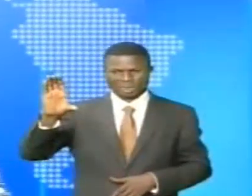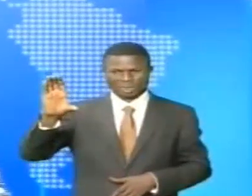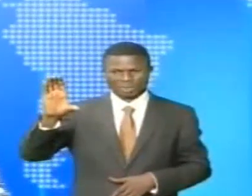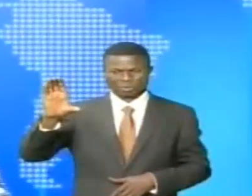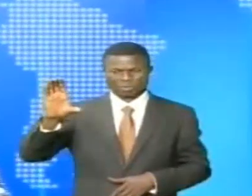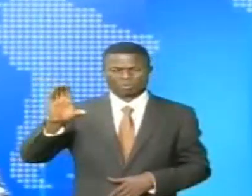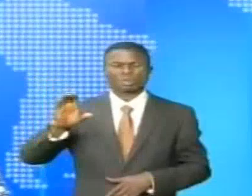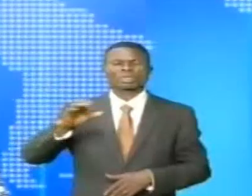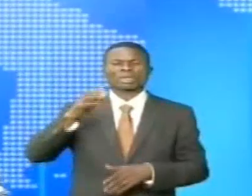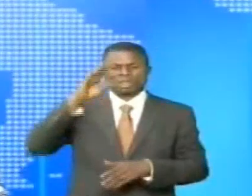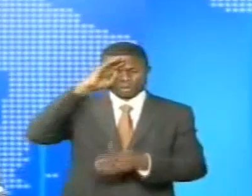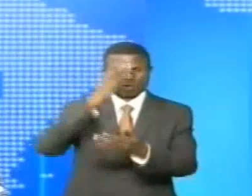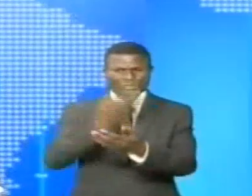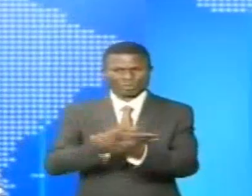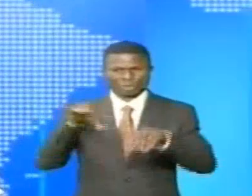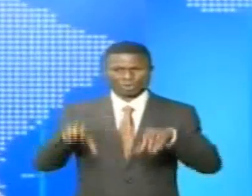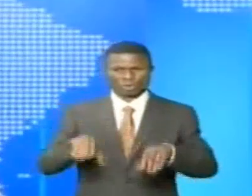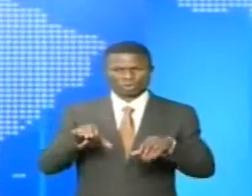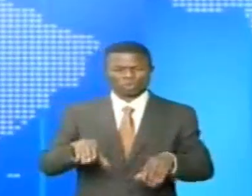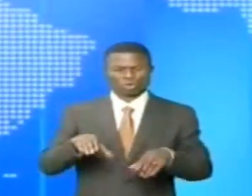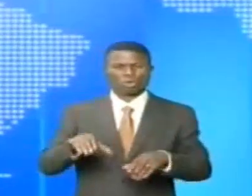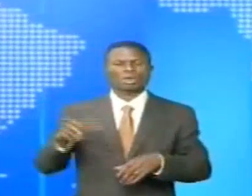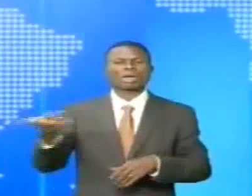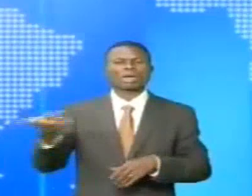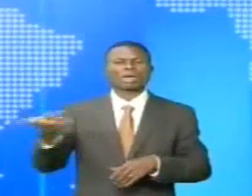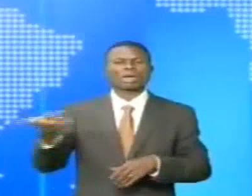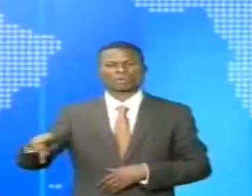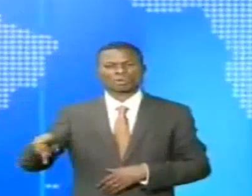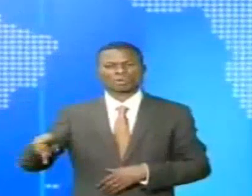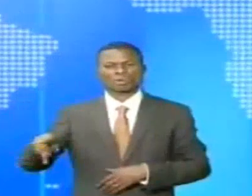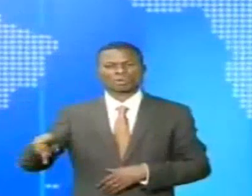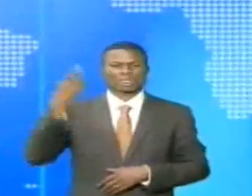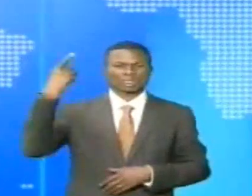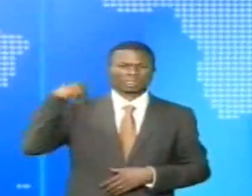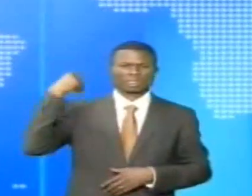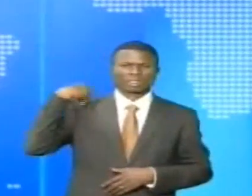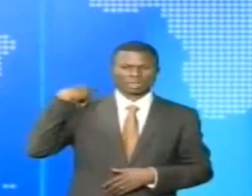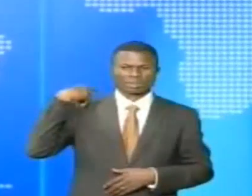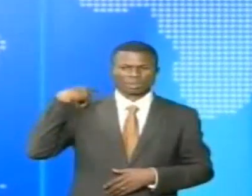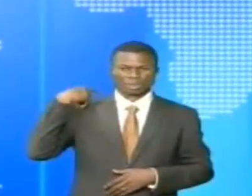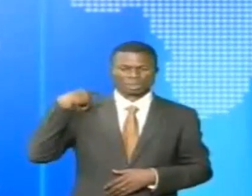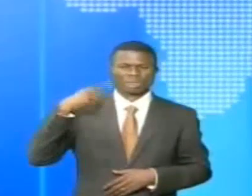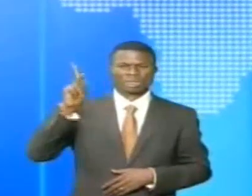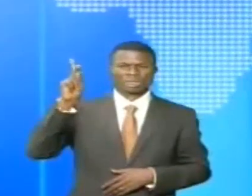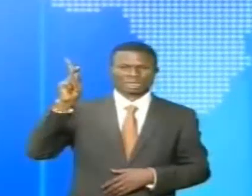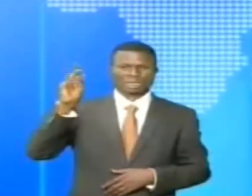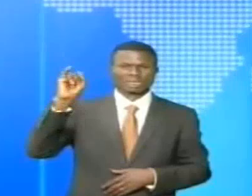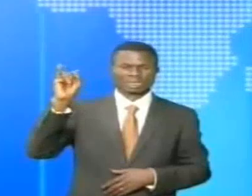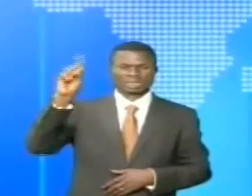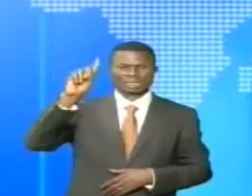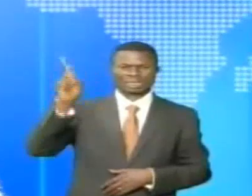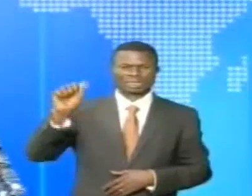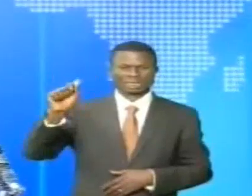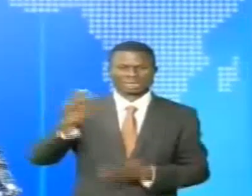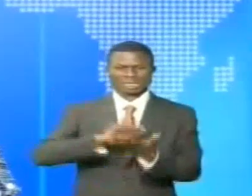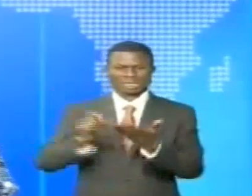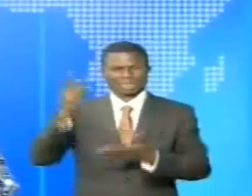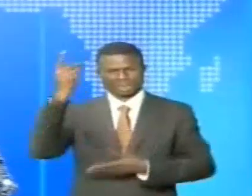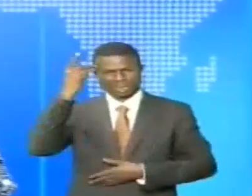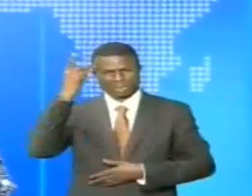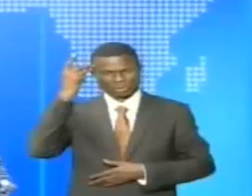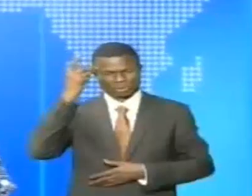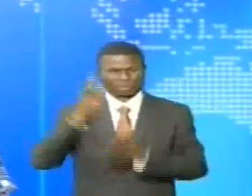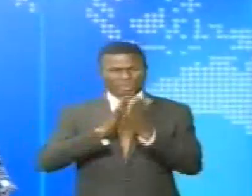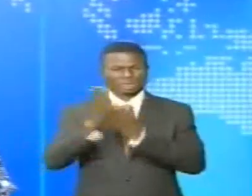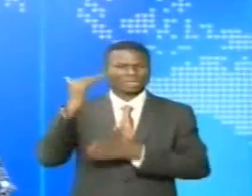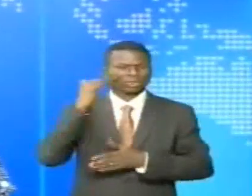dignes fils en la personne de l'honorable Cédric Tshizainga Kapunda. Fait à Kinshasa, le